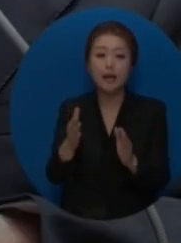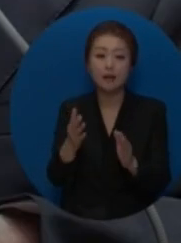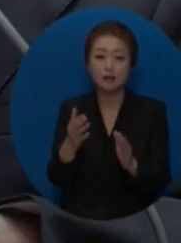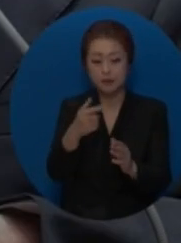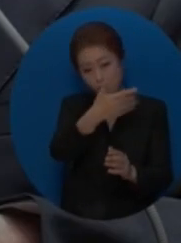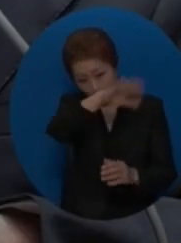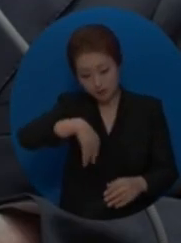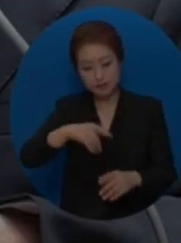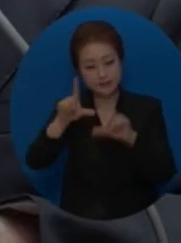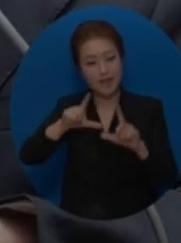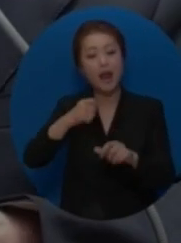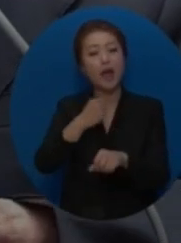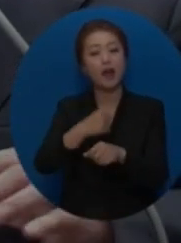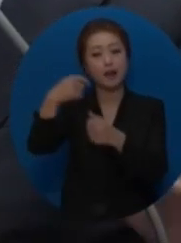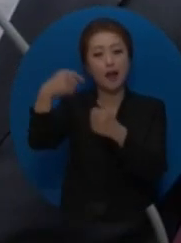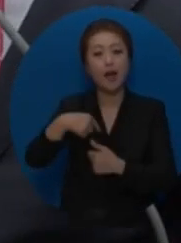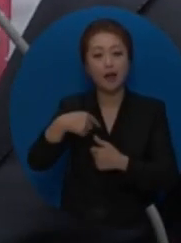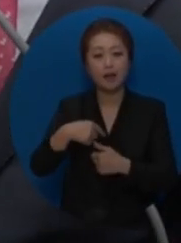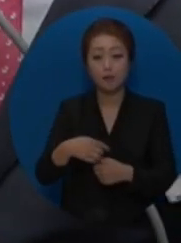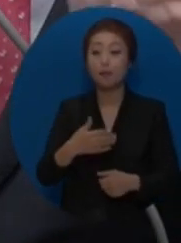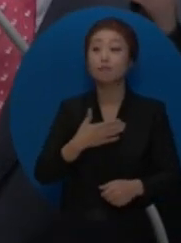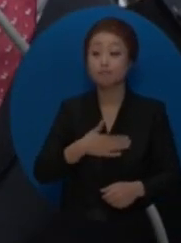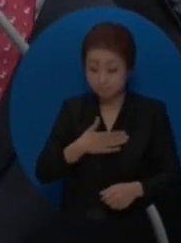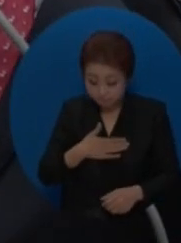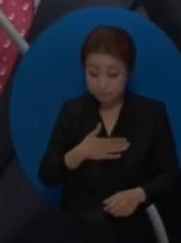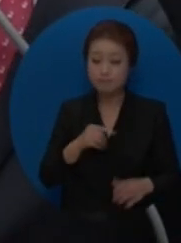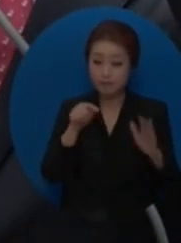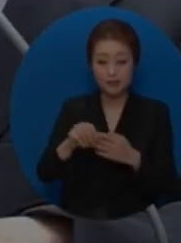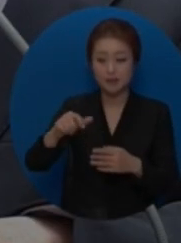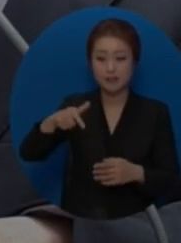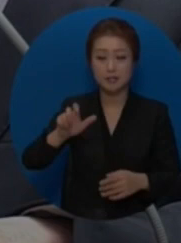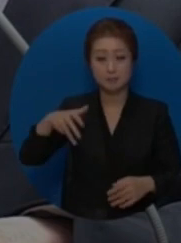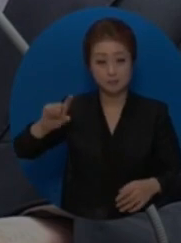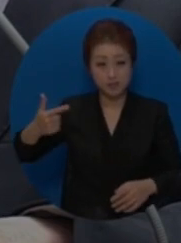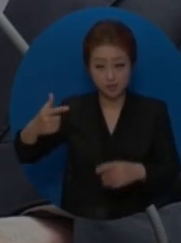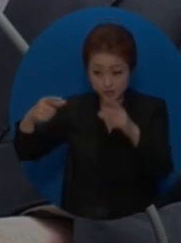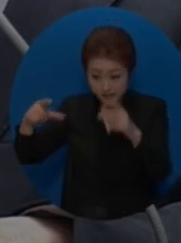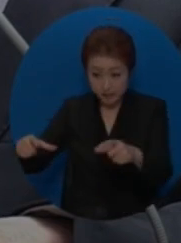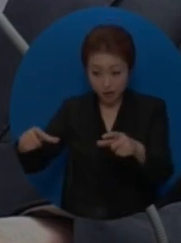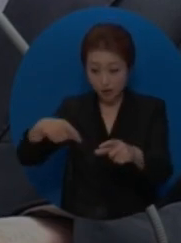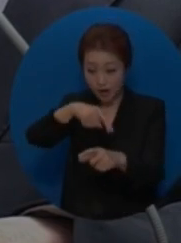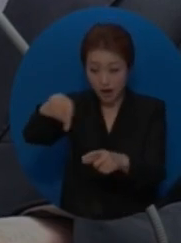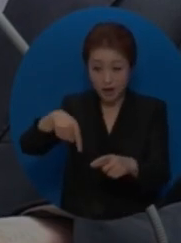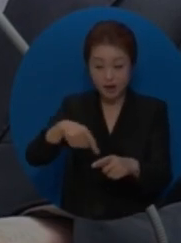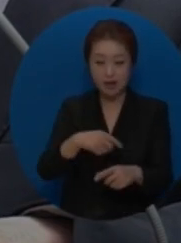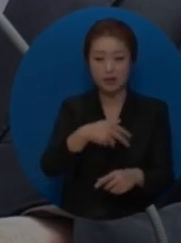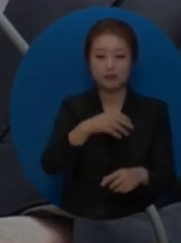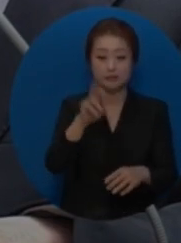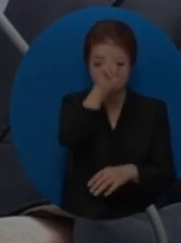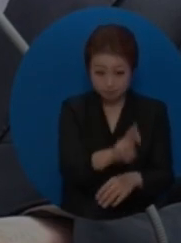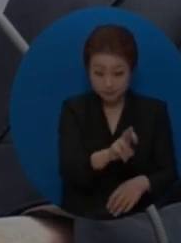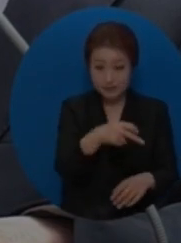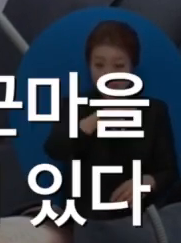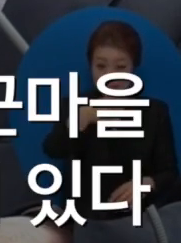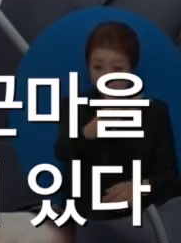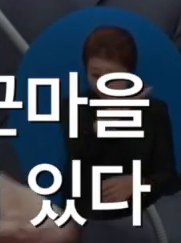보여드리겠다, 당신 여기 와서 살아라 하는 말씀을 해서 제가 그럴 용의가 있다고 답한 적도 있었습니다. 지역에 그러한 상황이 된다면 얼마든지 그럴 용의가 있음을